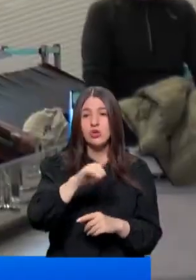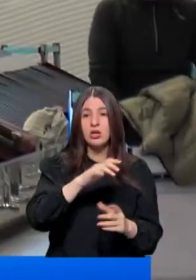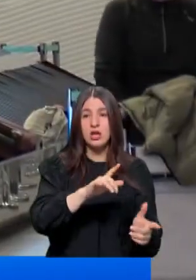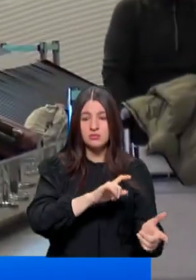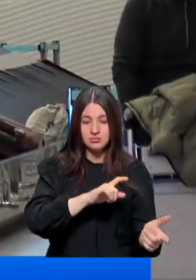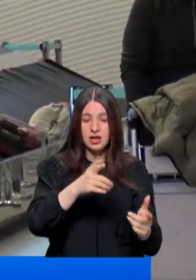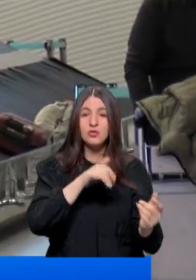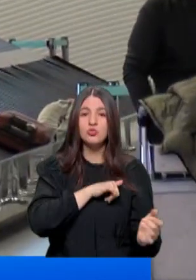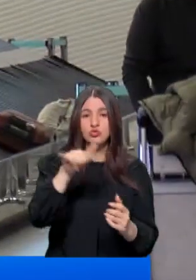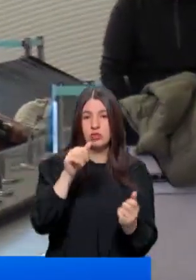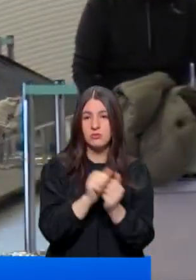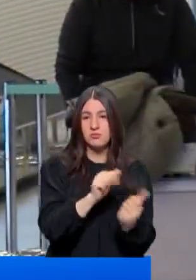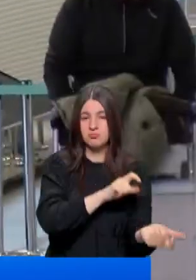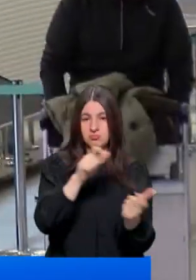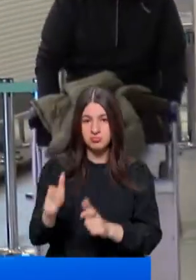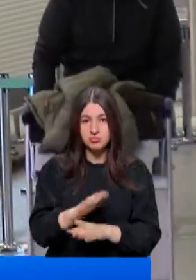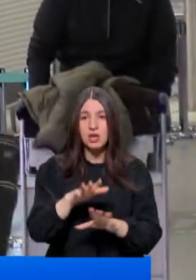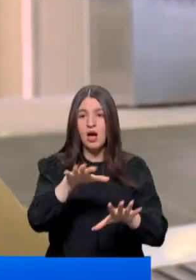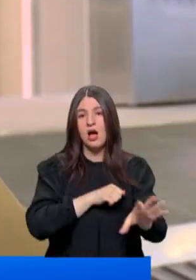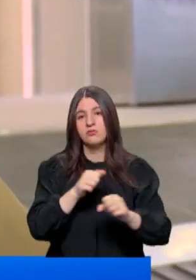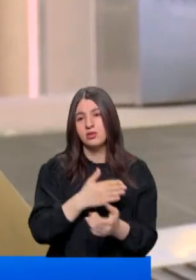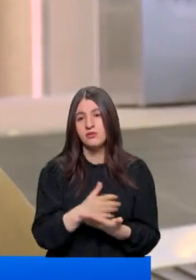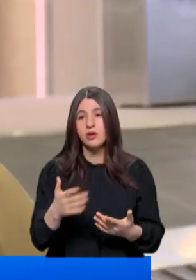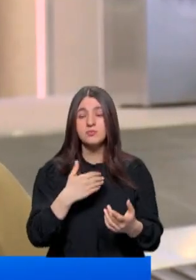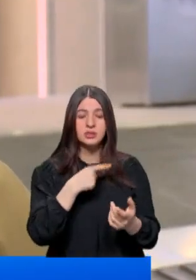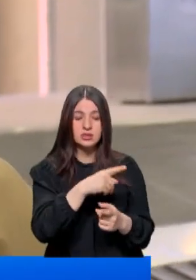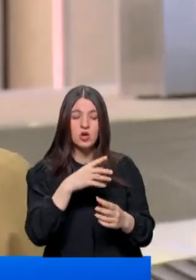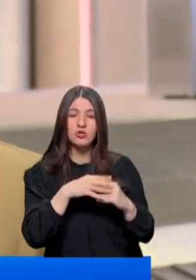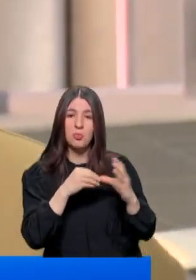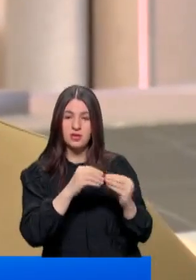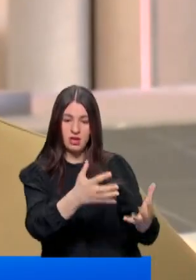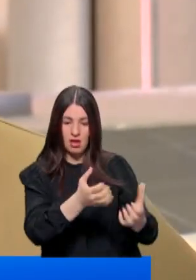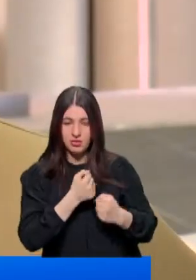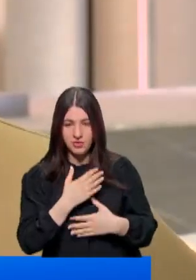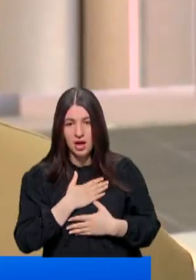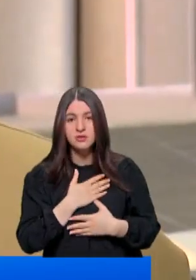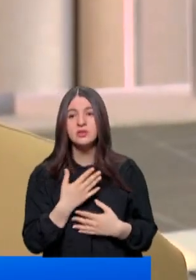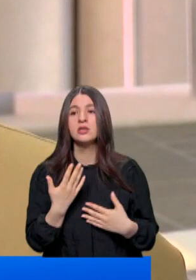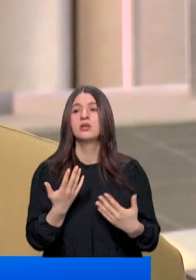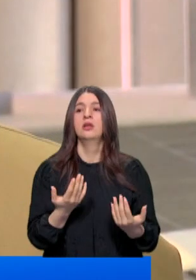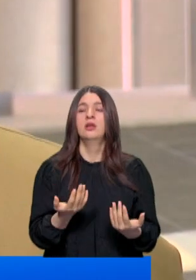tahliye seferiyle yurda getirildi. Tahliyeler sürüyor. Bükreş'ten bizi tahliye ettiler.